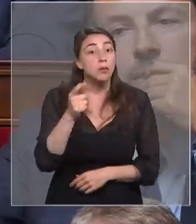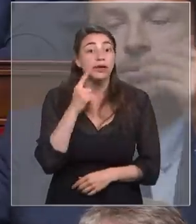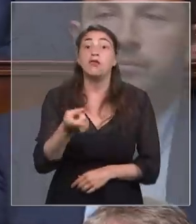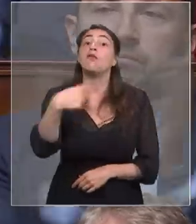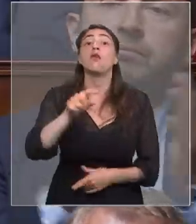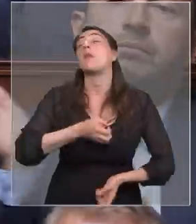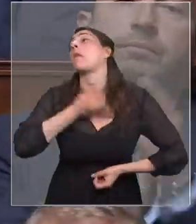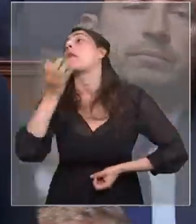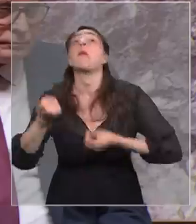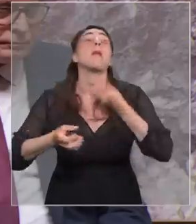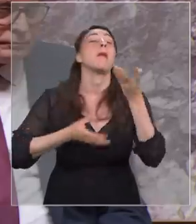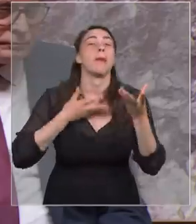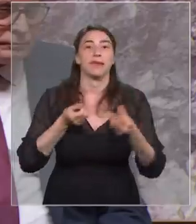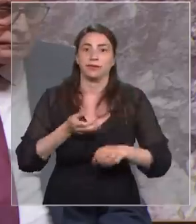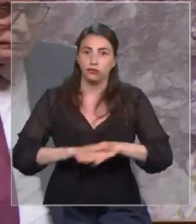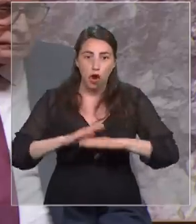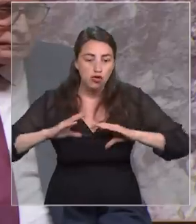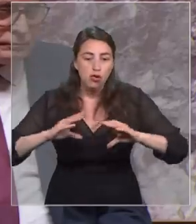mots ? Merci beaucoup.